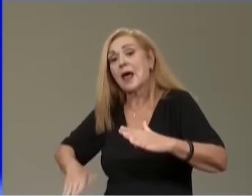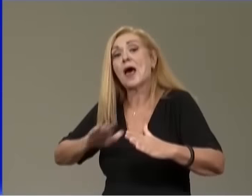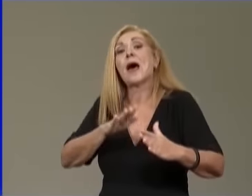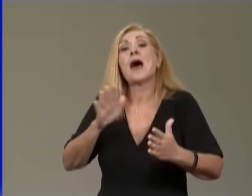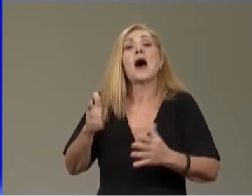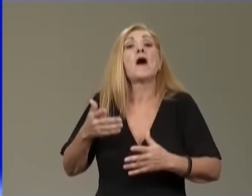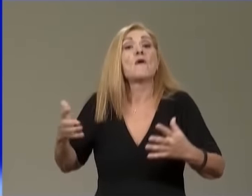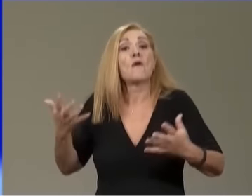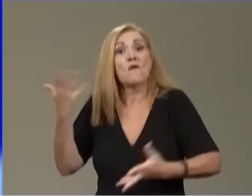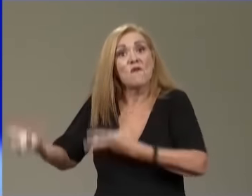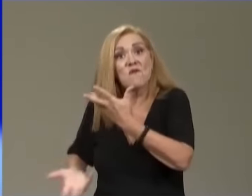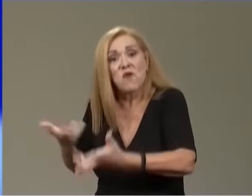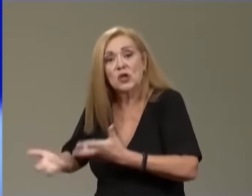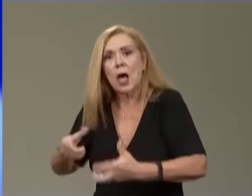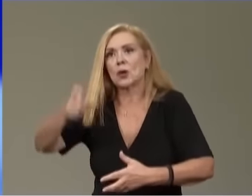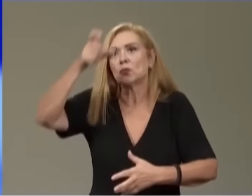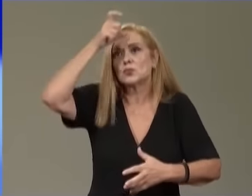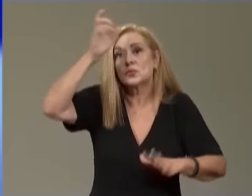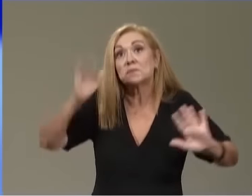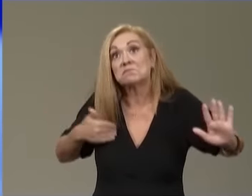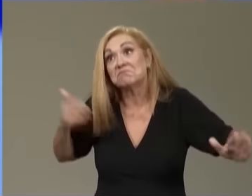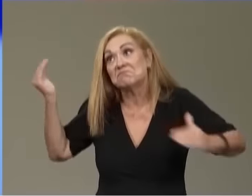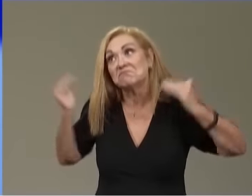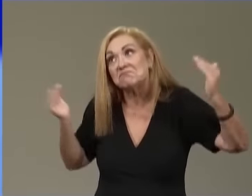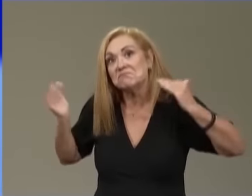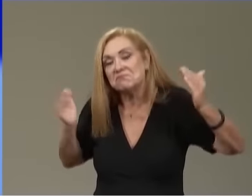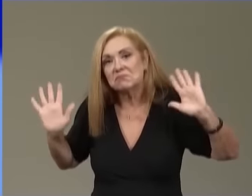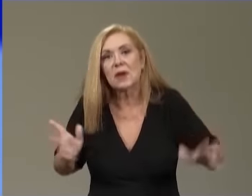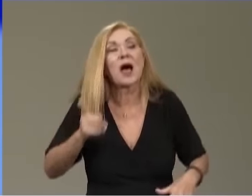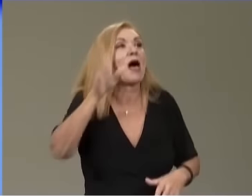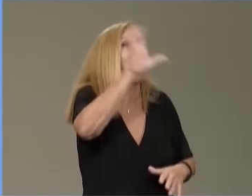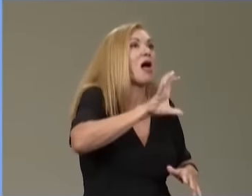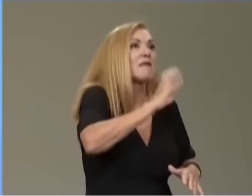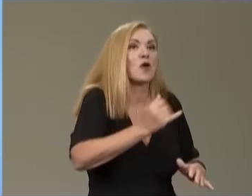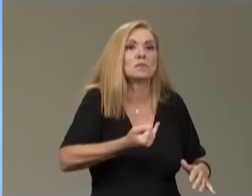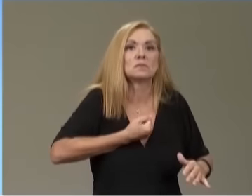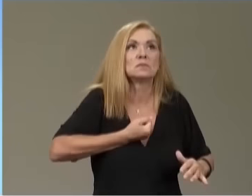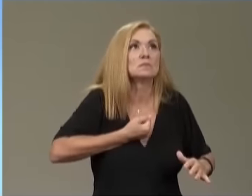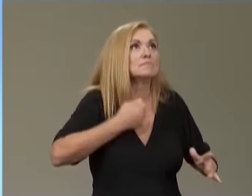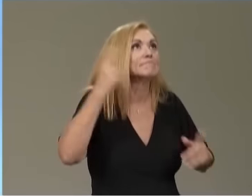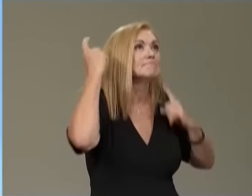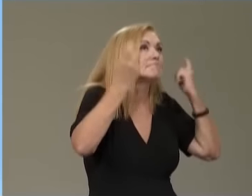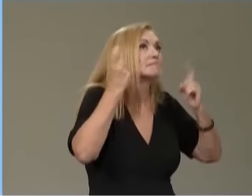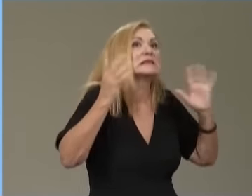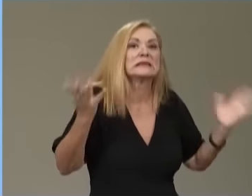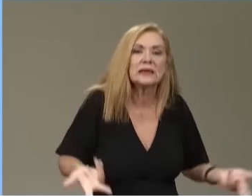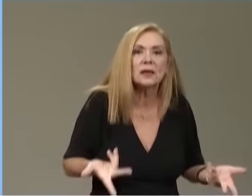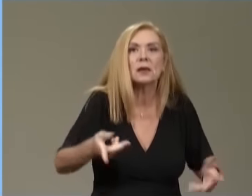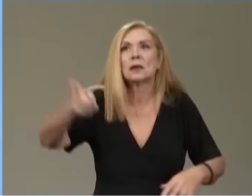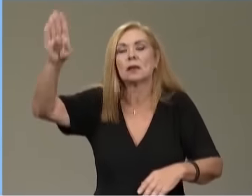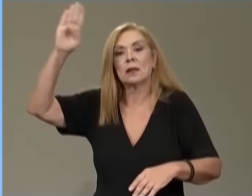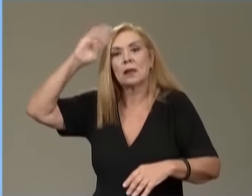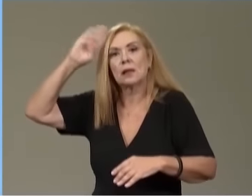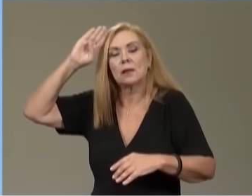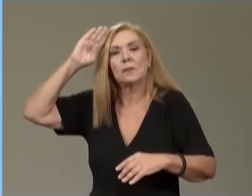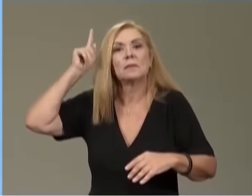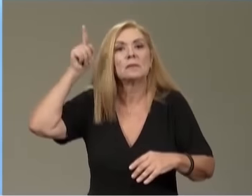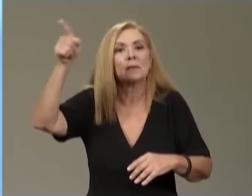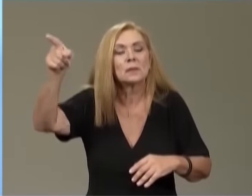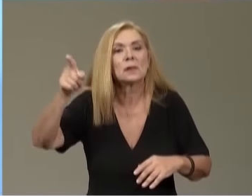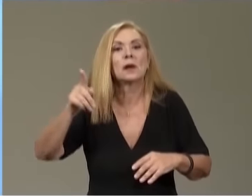η Τουρκία παραμένει απρόβλεπτη, η Ευρώπη αναζητά τη νέα της ταυτότητα, οι Ηνωμένες Πολιτείες εκπέμπουν